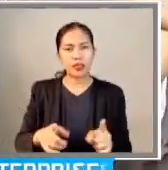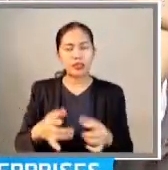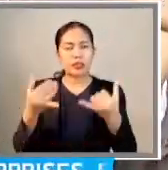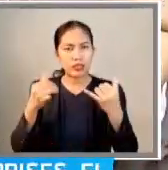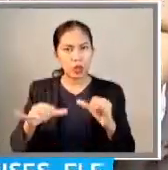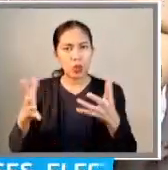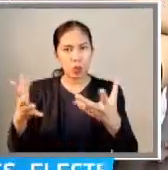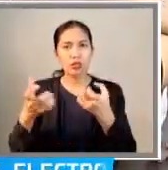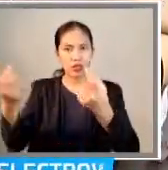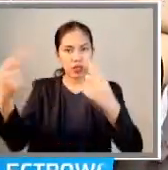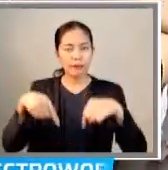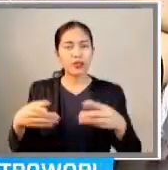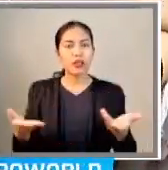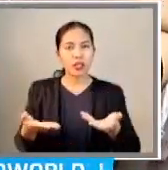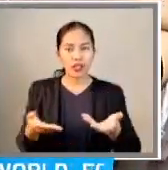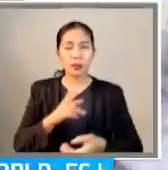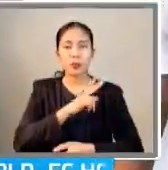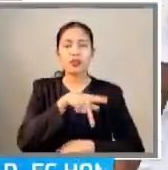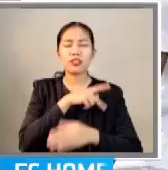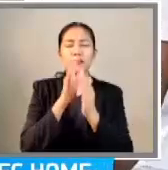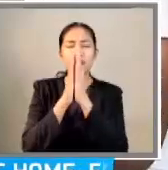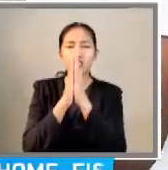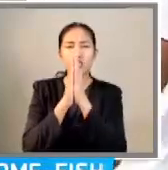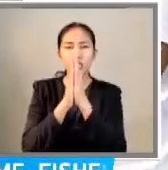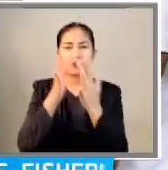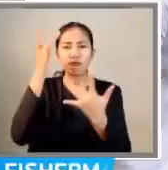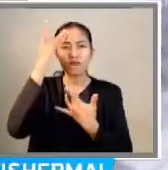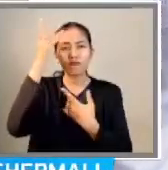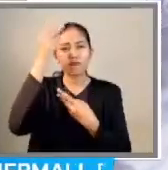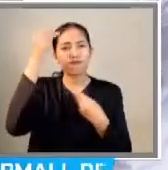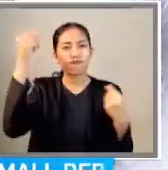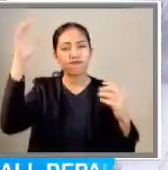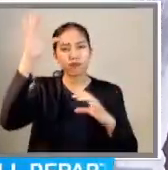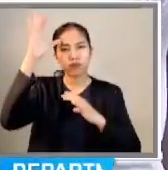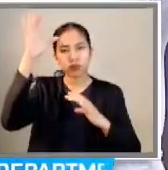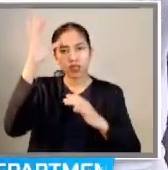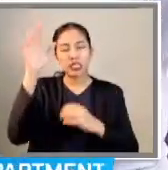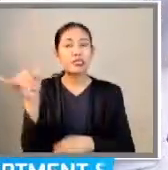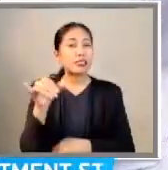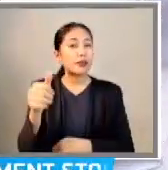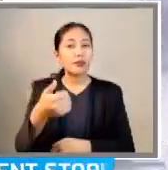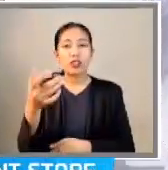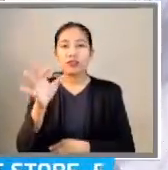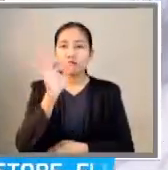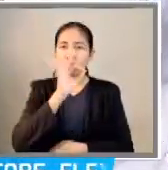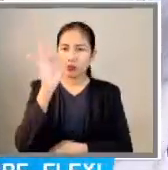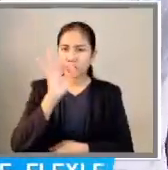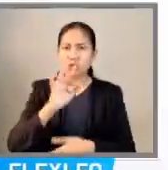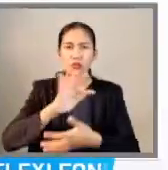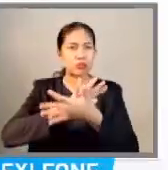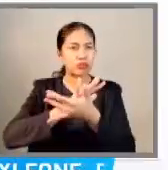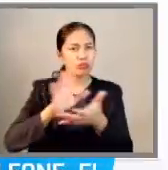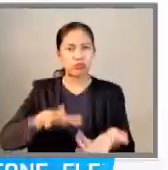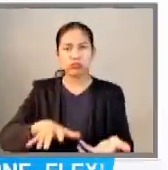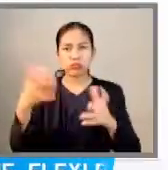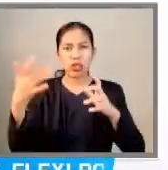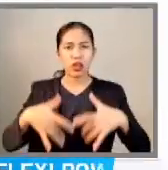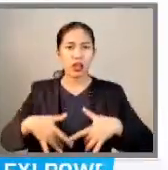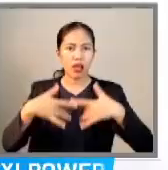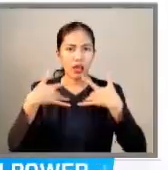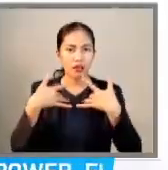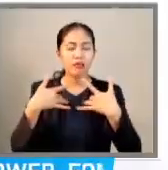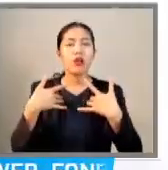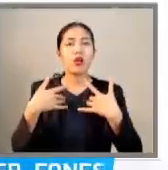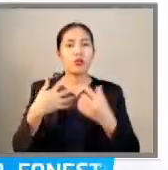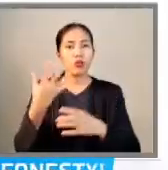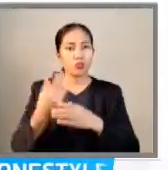cancer. Tulad ng maraming Pinoy, malaking dagok anya ang pandemya. Bukod sa nawala ng trabaho, nagkasakit pa siya. Bagong deboto